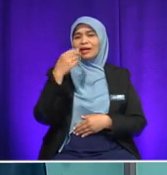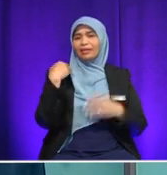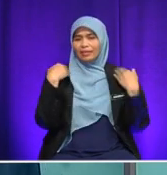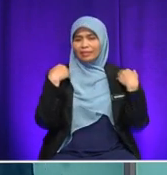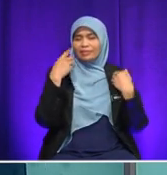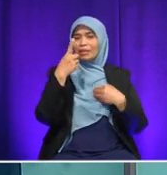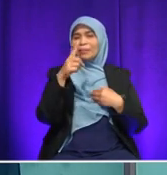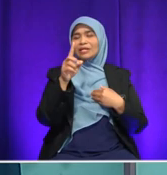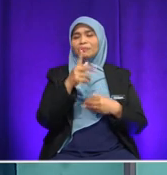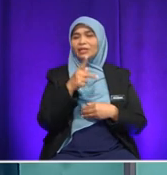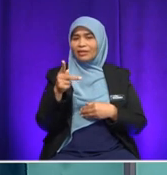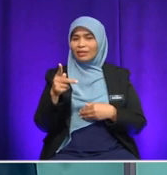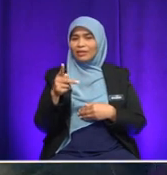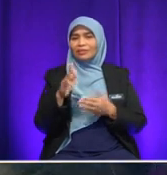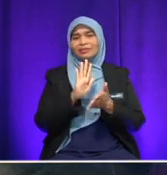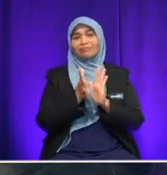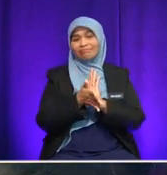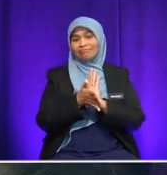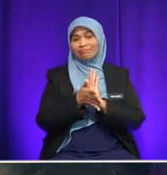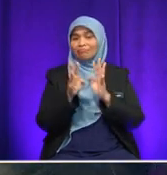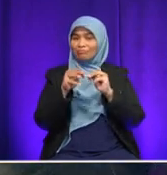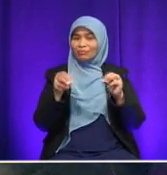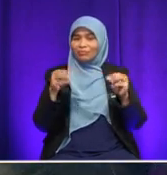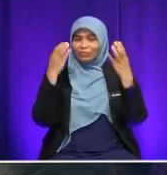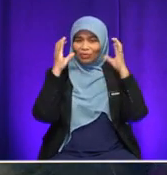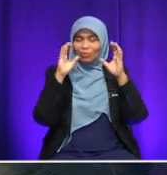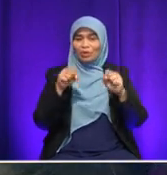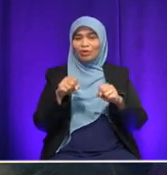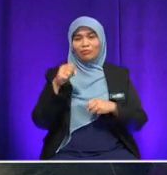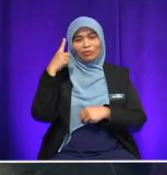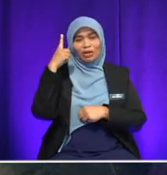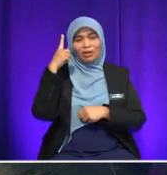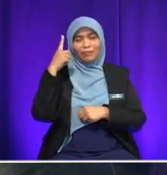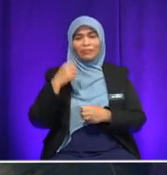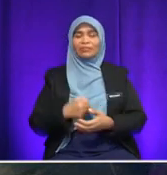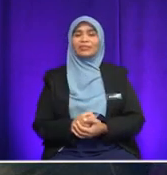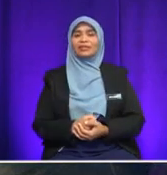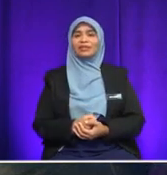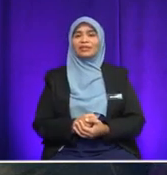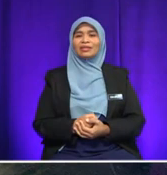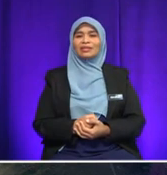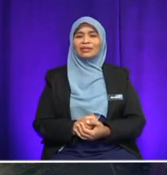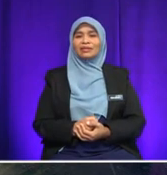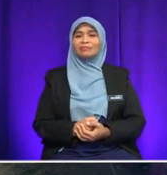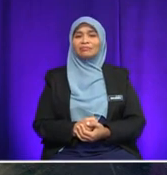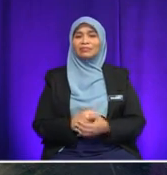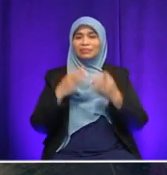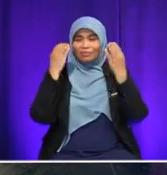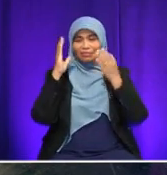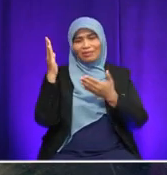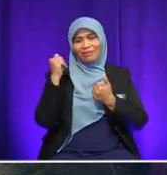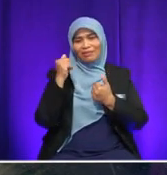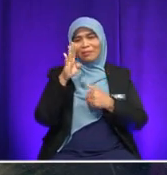Baik. Jadi anak-anak murid cikgu faham tak? Okay. Kalau Abang Akmal boleh faham, cikgu harap yang 4 orang tu boleh fahamlah,